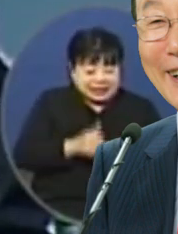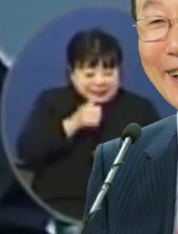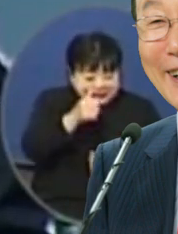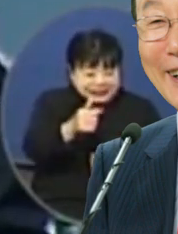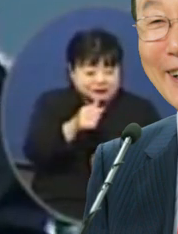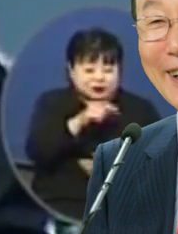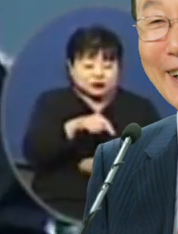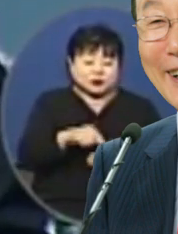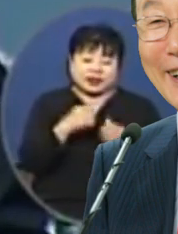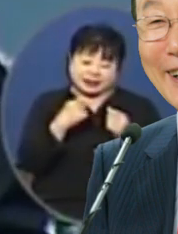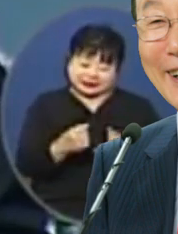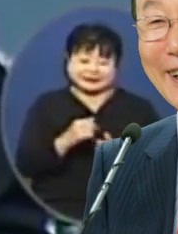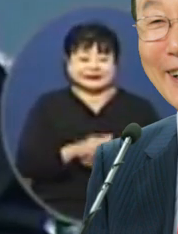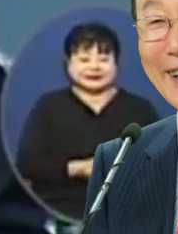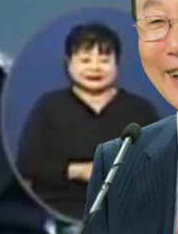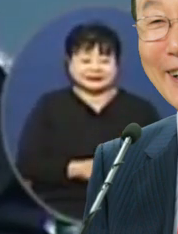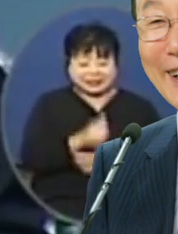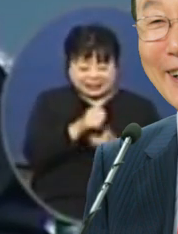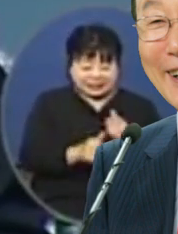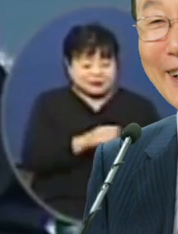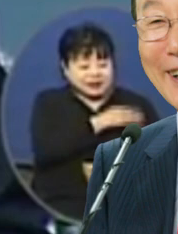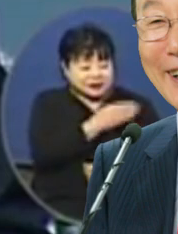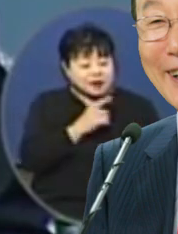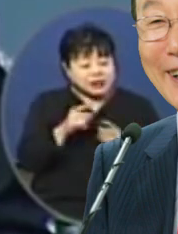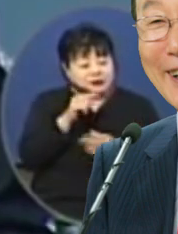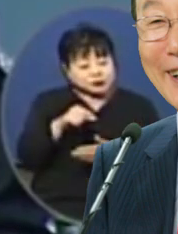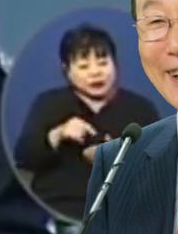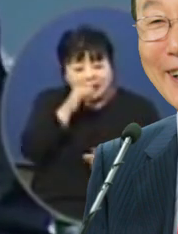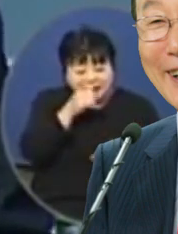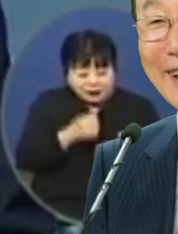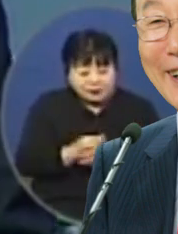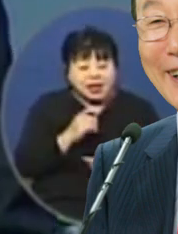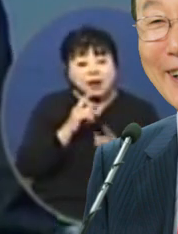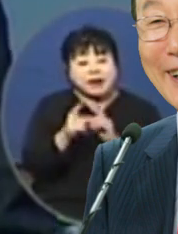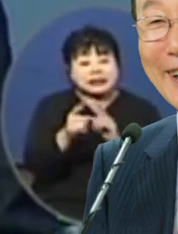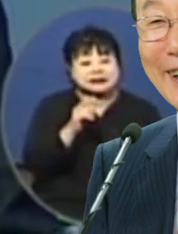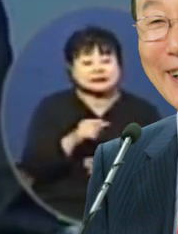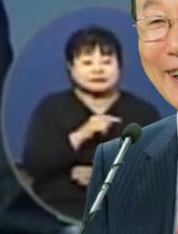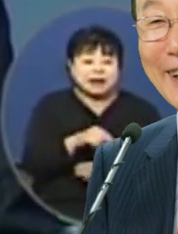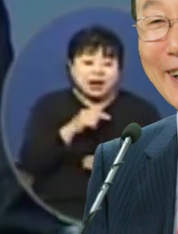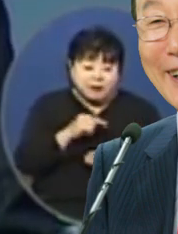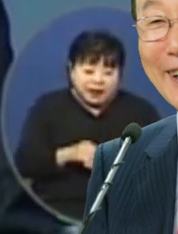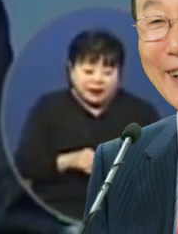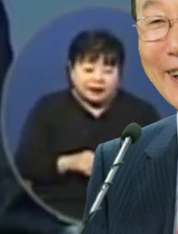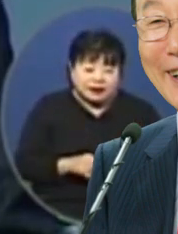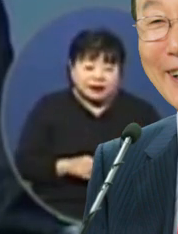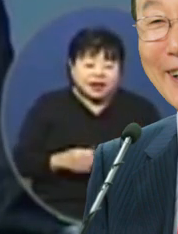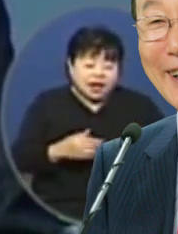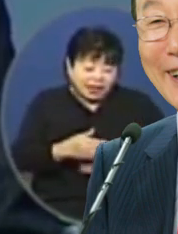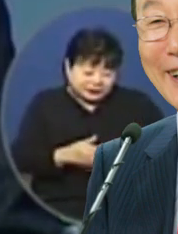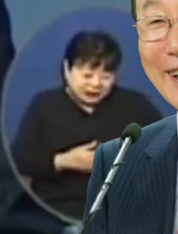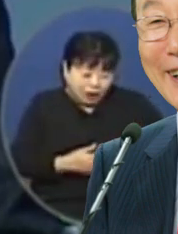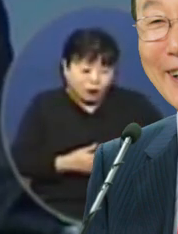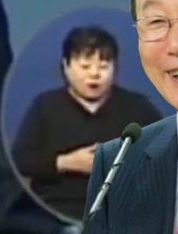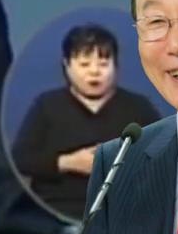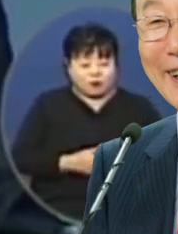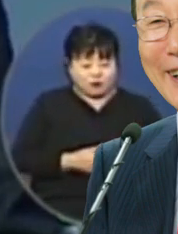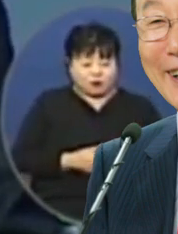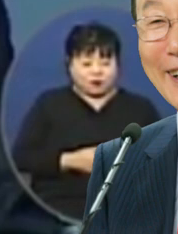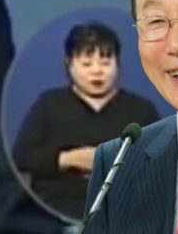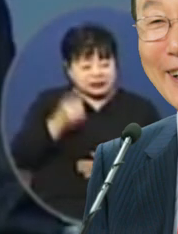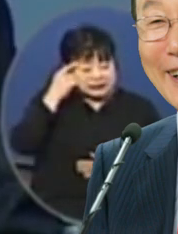그 속에 들어계신다는 것입니다. 하나님의 능력이 말씀 속에 있기 때문에 그 말씀을 마음속에 간직하고